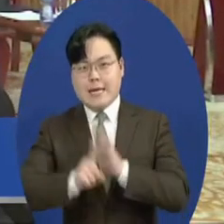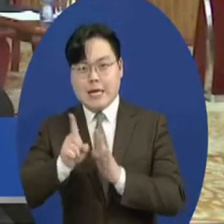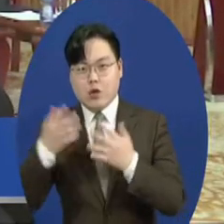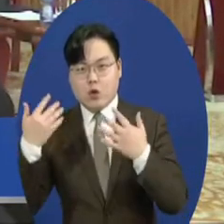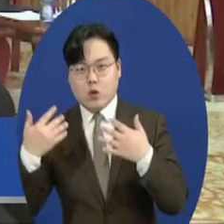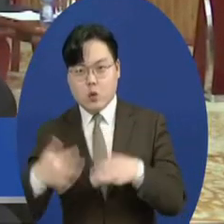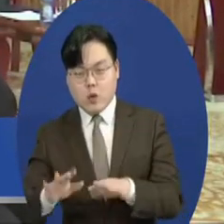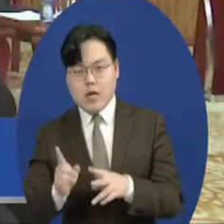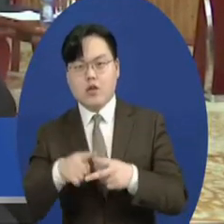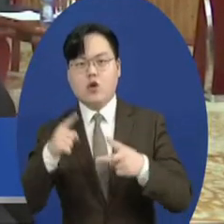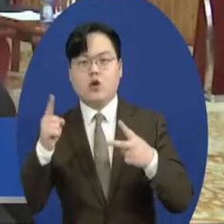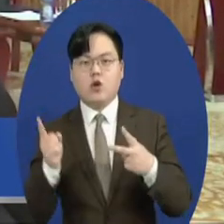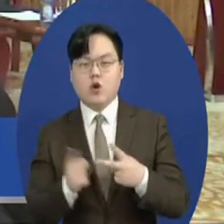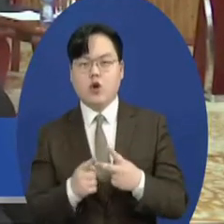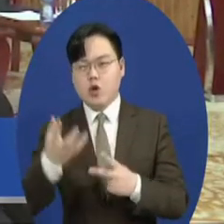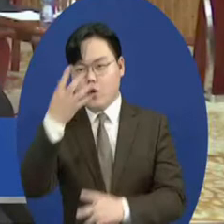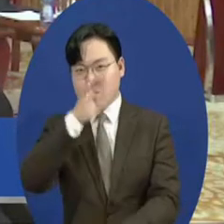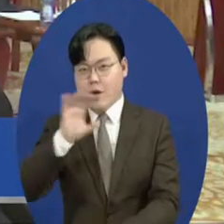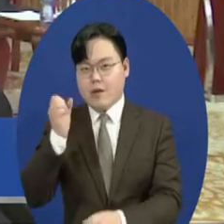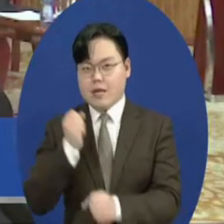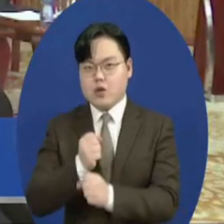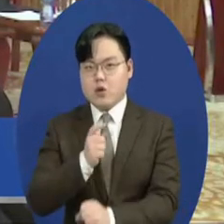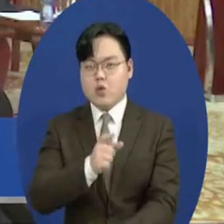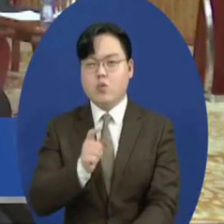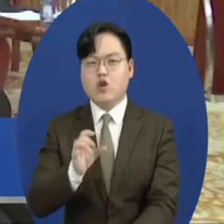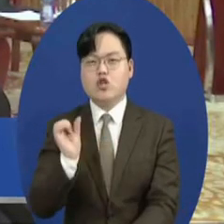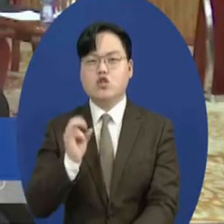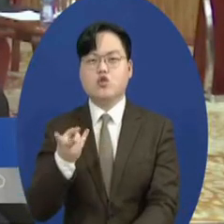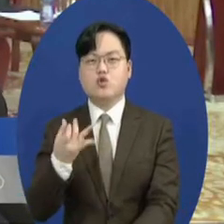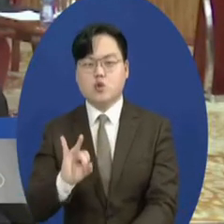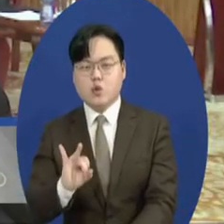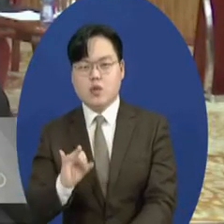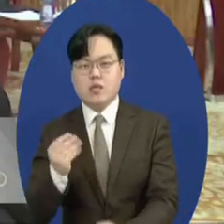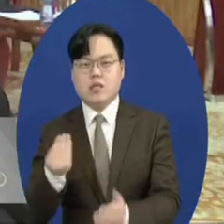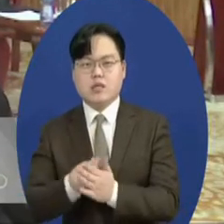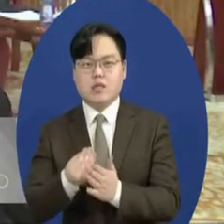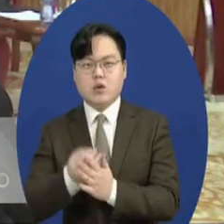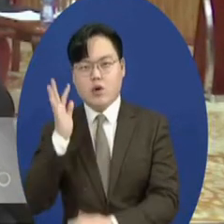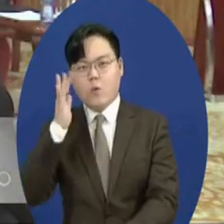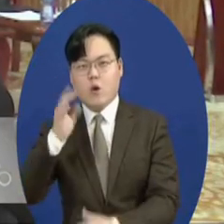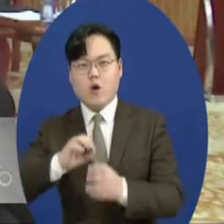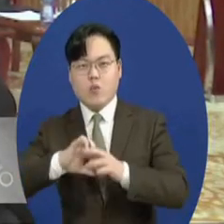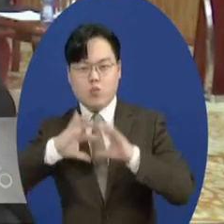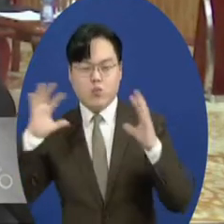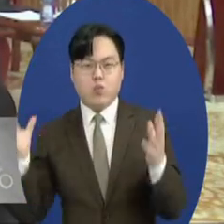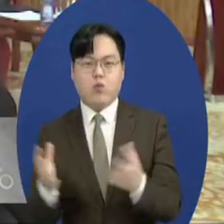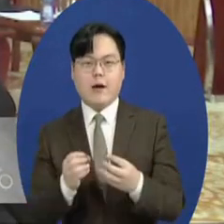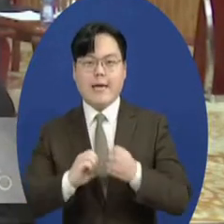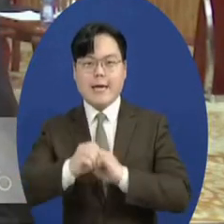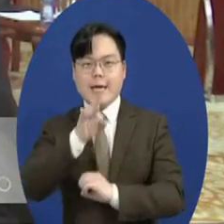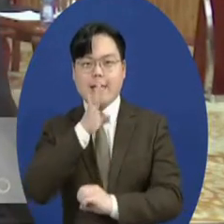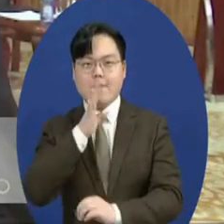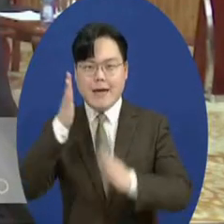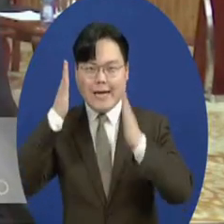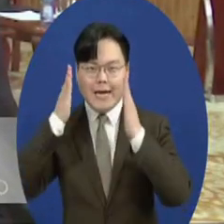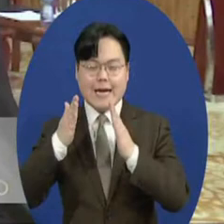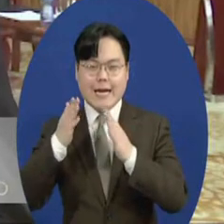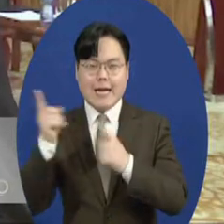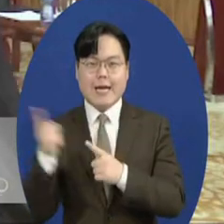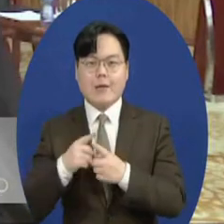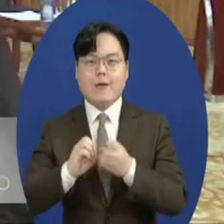учраас зэрэгцүүлээд төрийн албан хаагчдын ёс зүйн сахилгын хариуцлагатай холбоотой энэ бодлого энэ бүхнүүдийг одоо оруулаад ингэ явуунаа